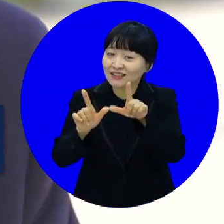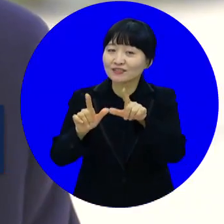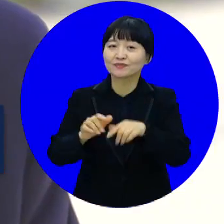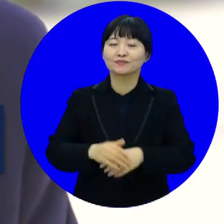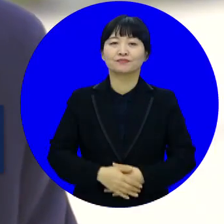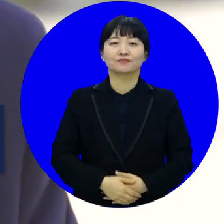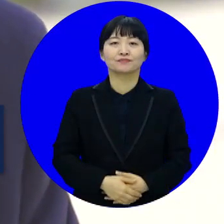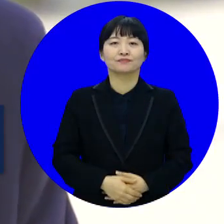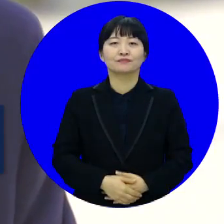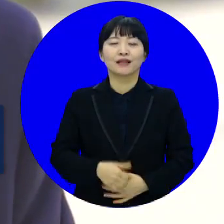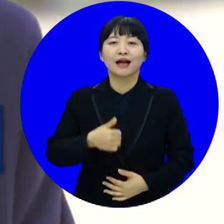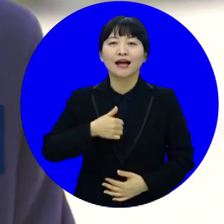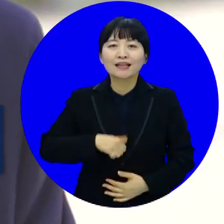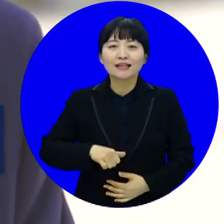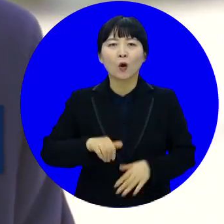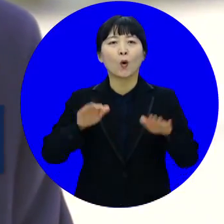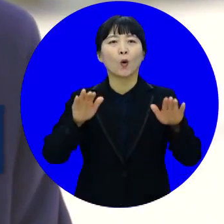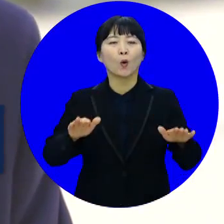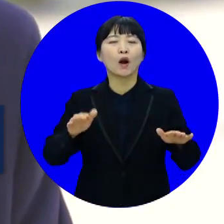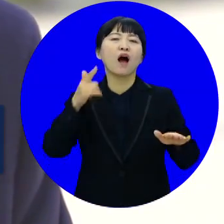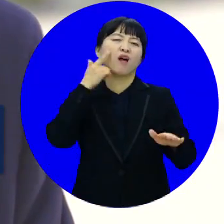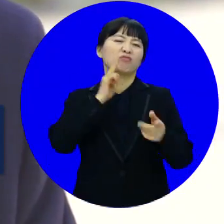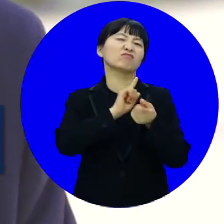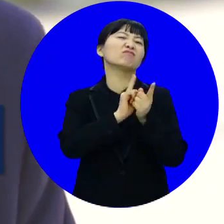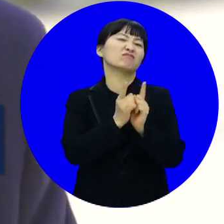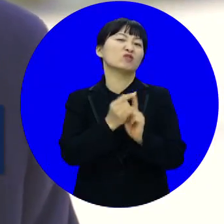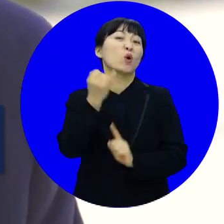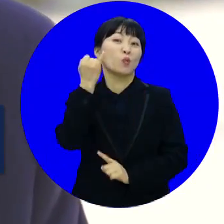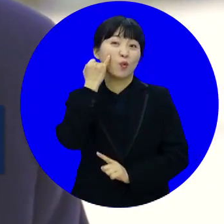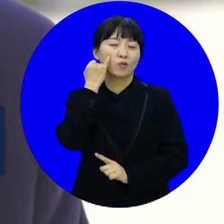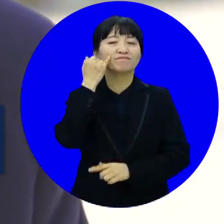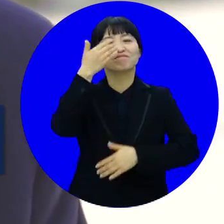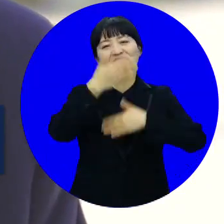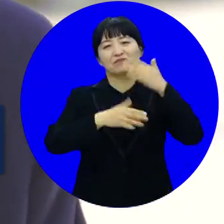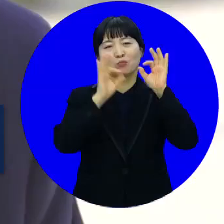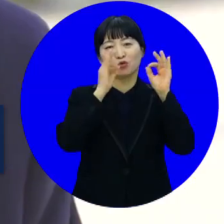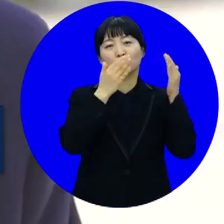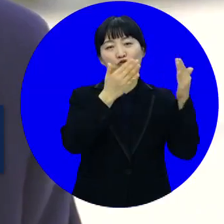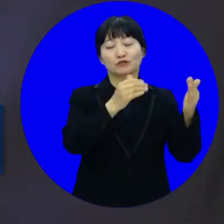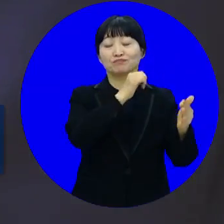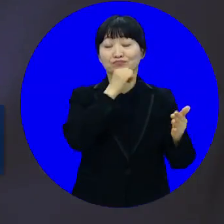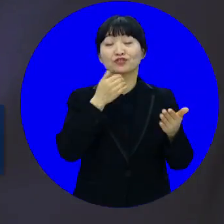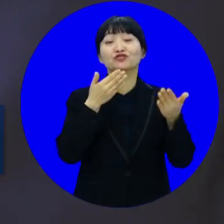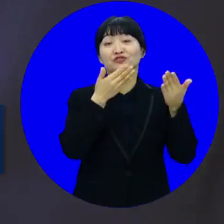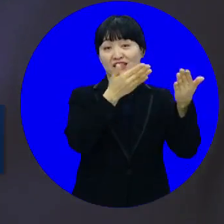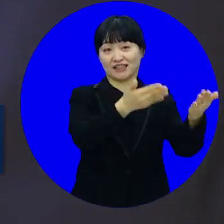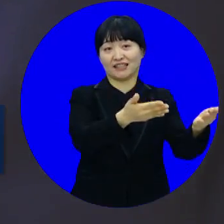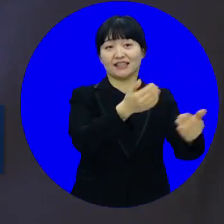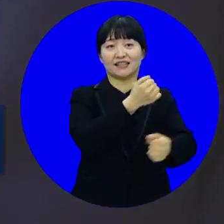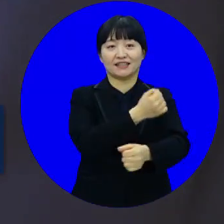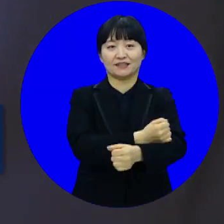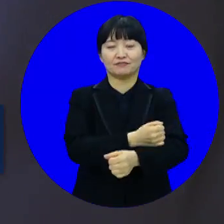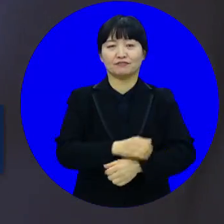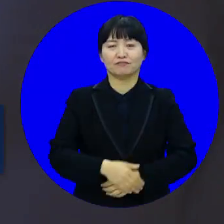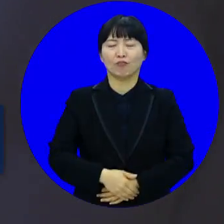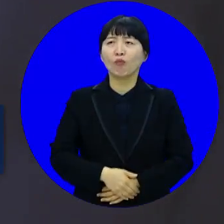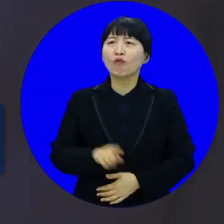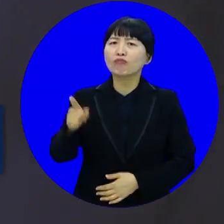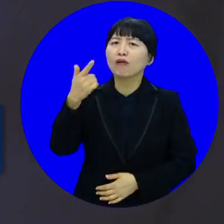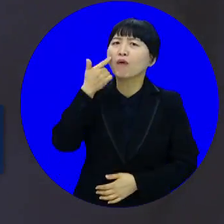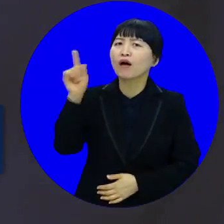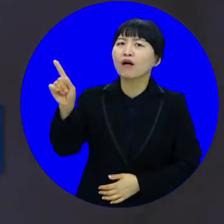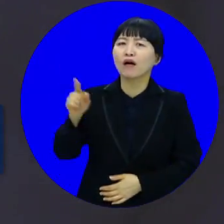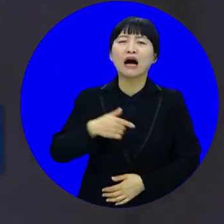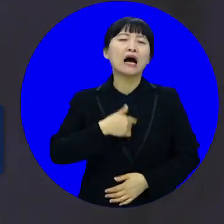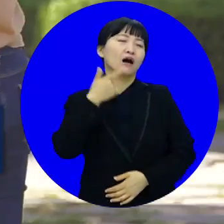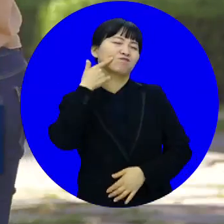진우야, 오늘 아빠 대신 고모가 진우 영화도 보여주고 맛있는 거 사준대. 그럼 아빠는? 아빠는 약속이